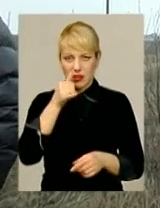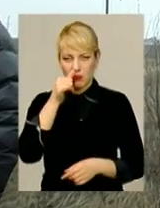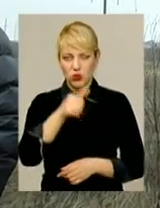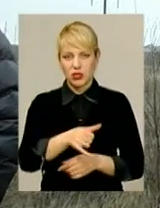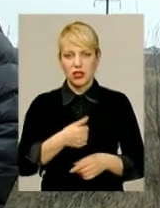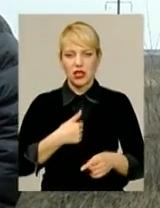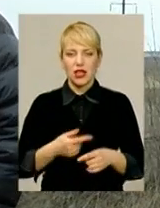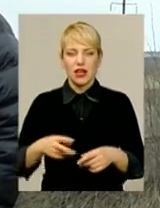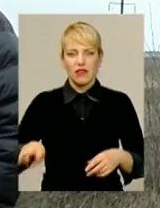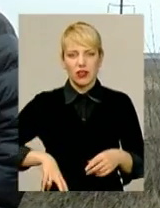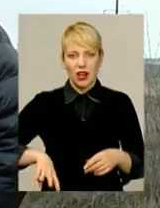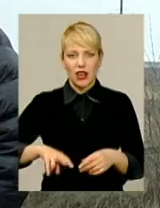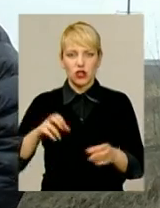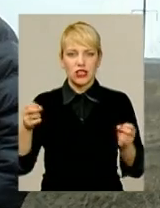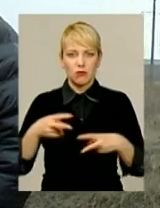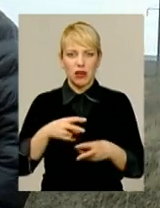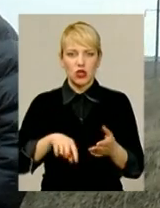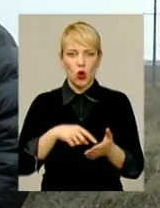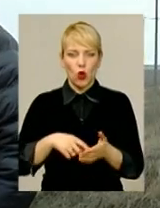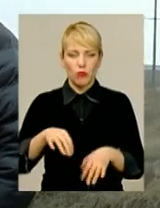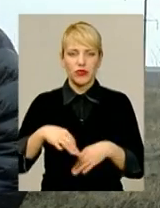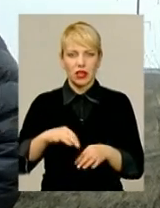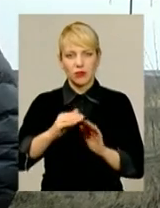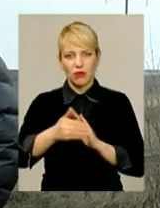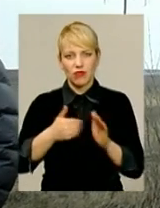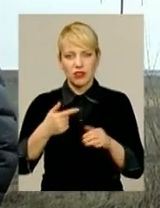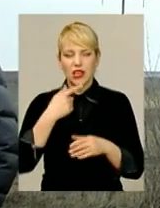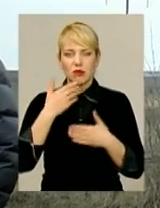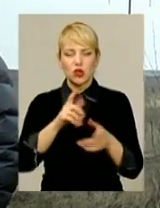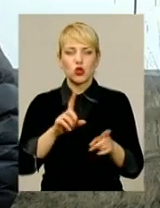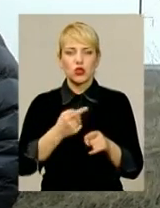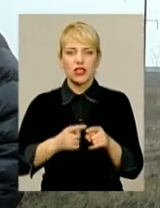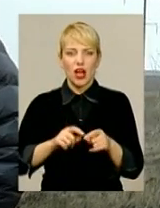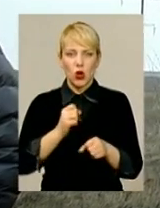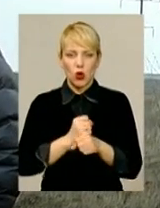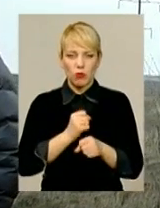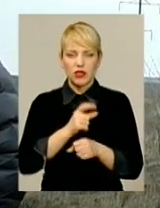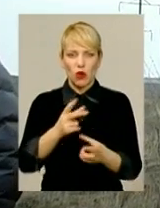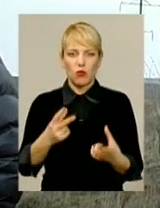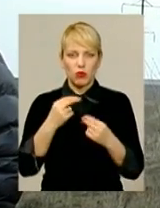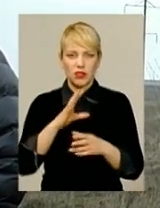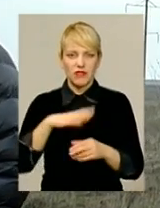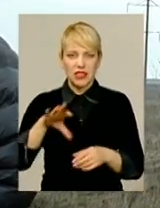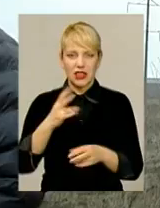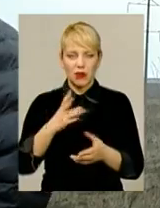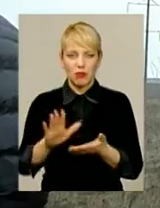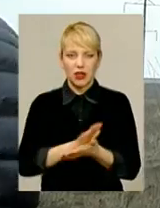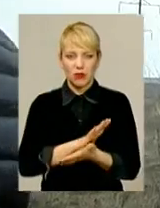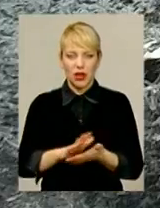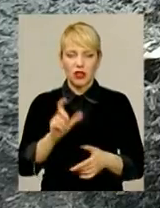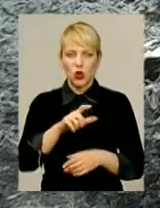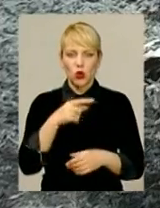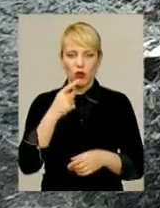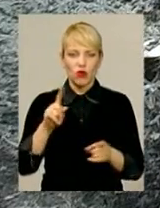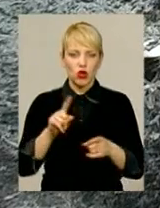директора спецкомунтранса. Запитали, що це робиться. Він пообіцяв, що це все має прибрати. А ще люди кажуть, чи не